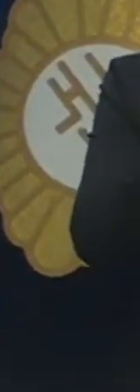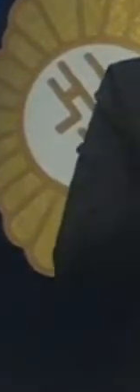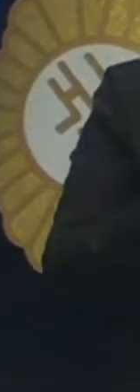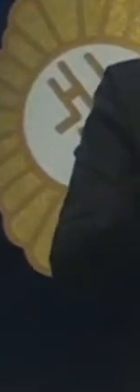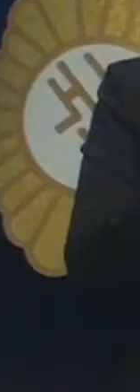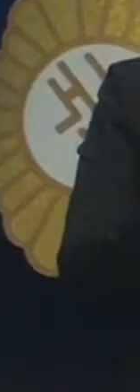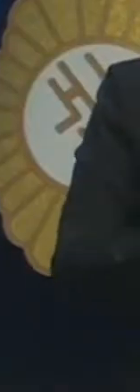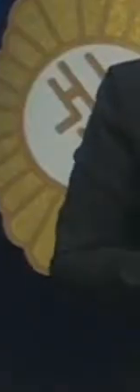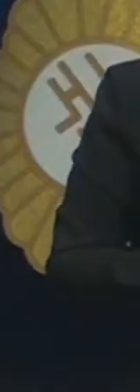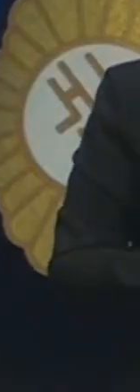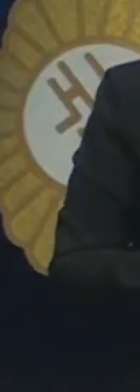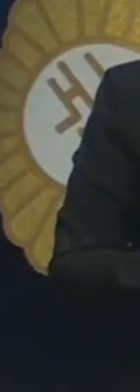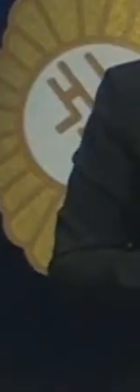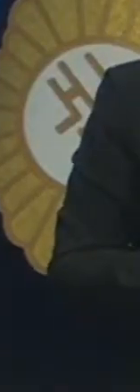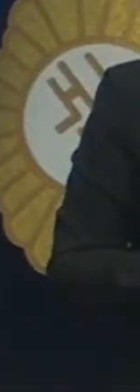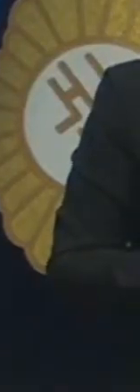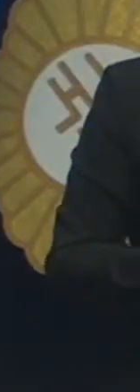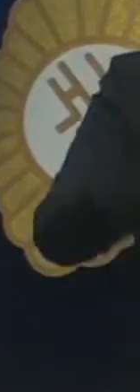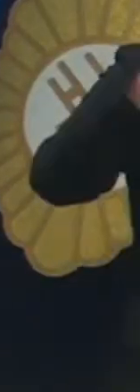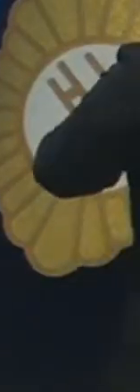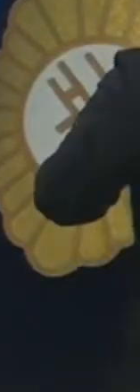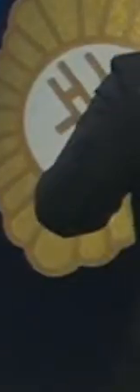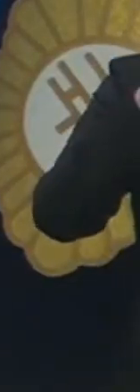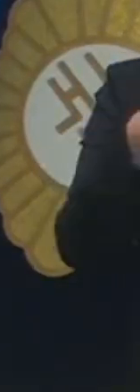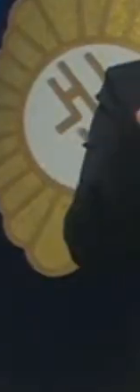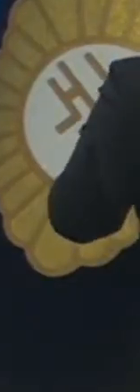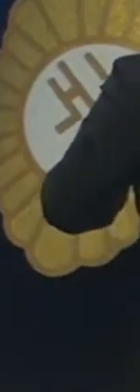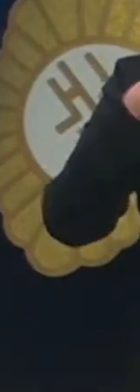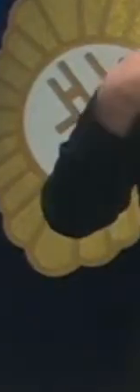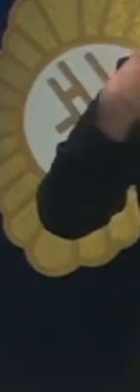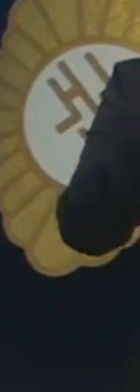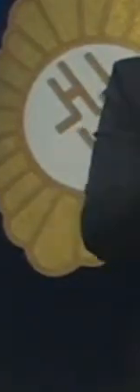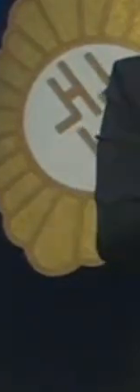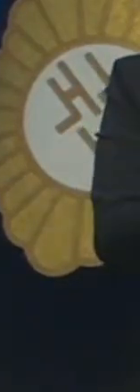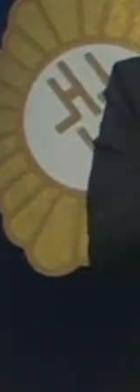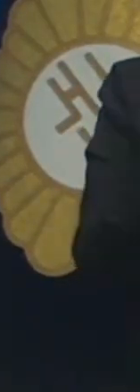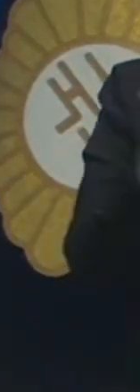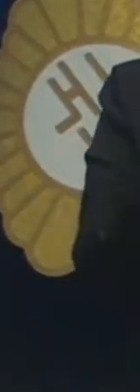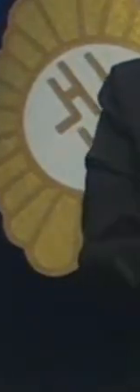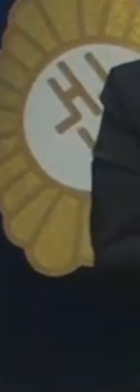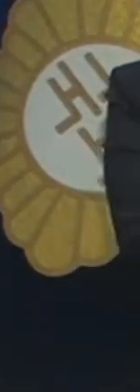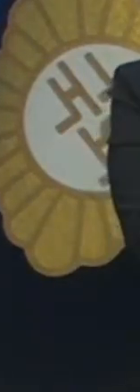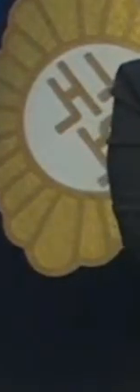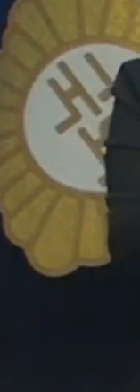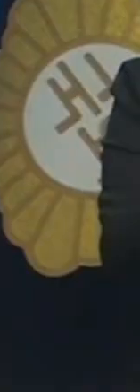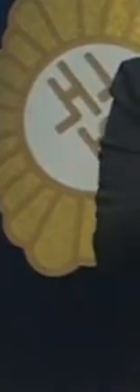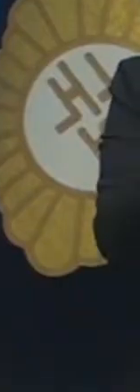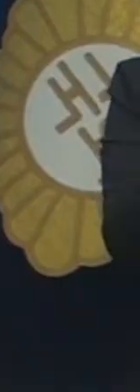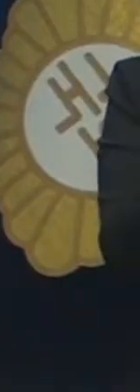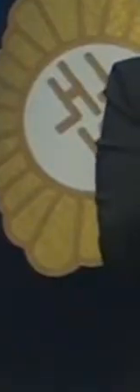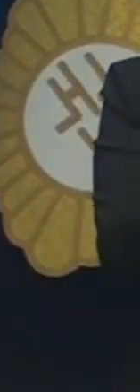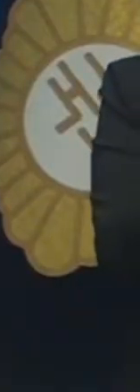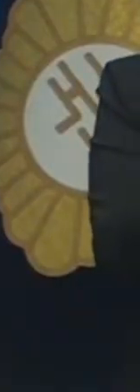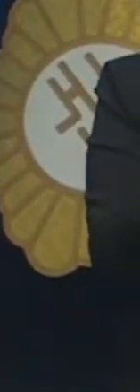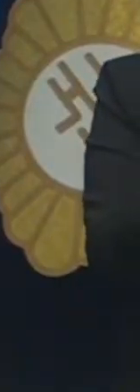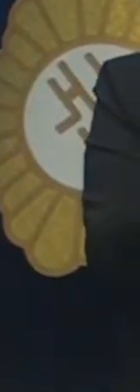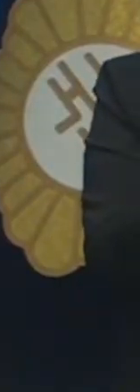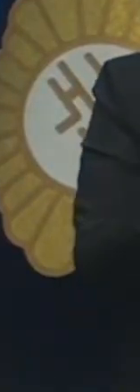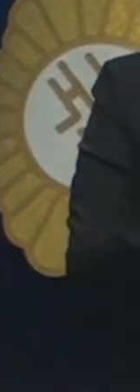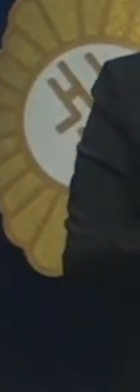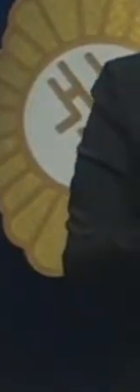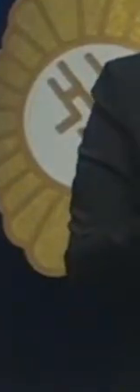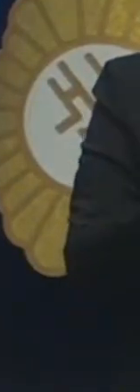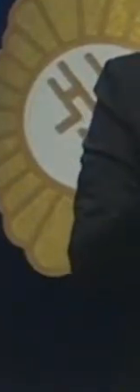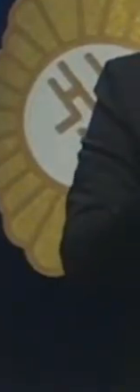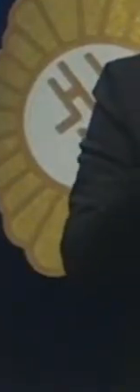감사드립니다. 사모펀드 약탈행위, 홈플러스 사태를 계기로 뿌리 뽑아야 합니다. 모든 이익은